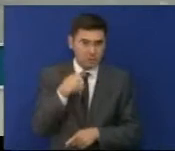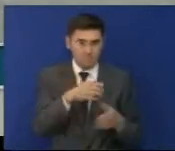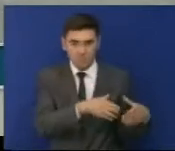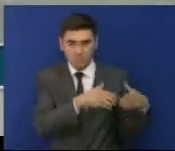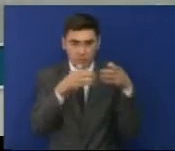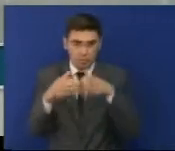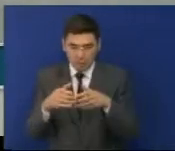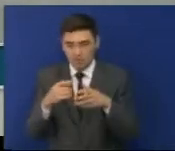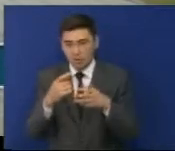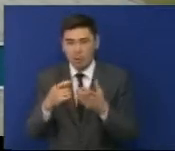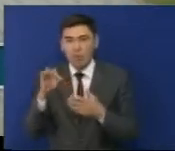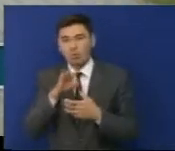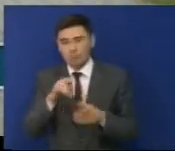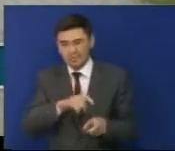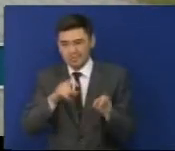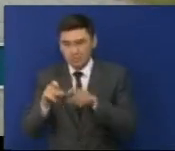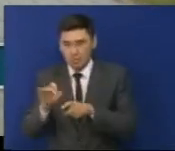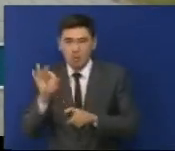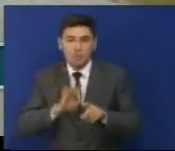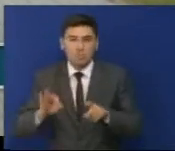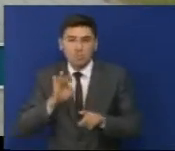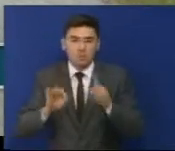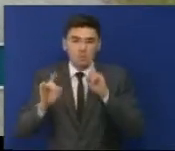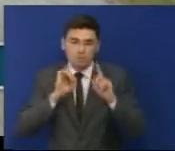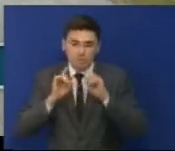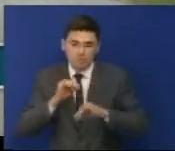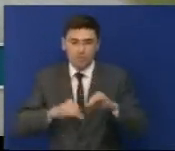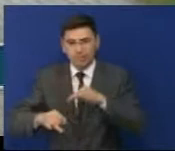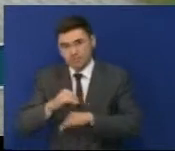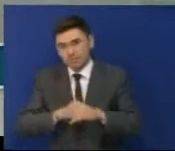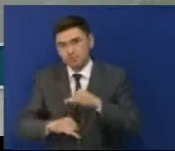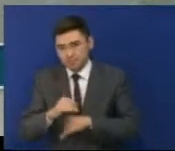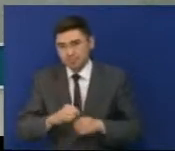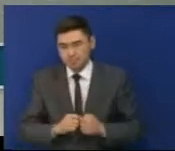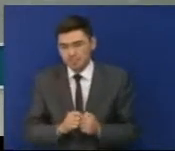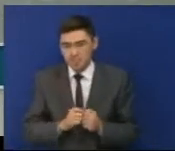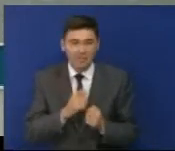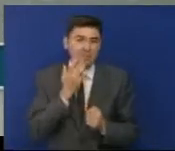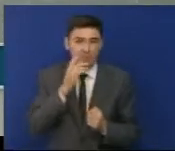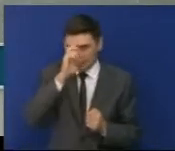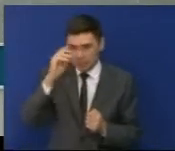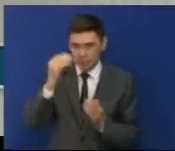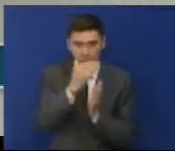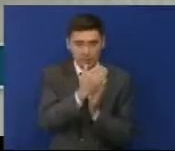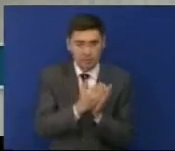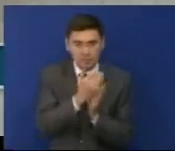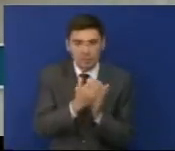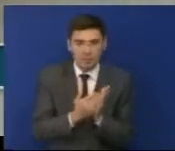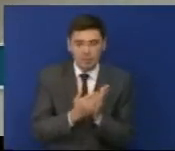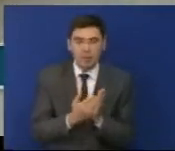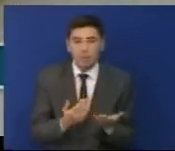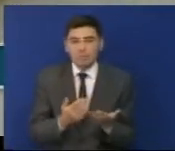өткен қоныстану мәселесіне арналған жиында айтылды. Мемлекеттік бағдарлама аймақтардағы жұмыс күшін тиімді